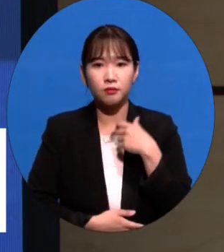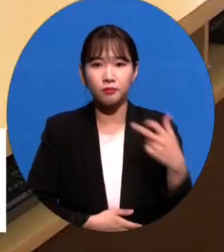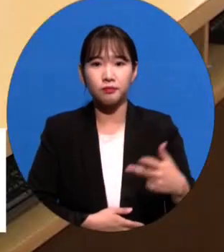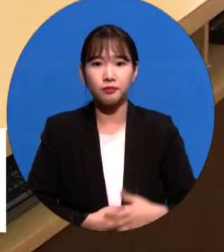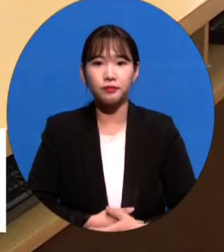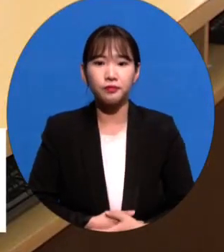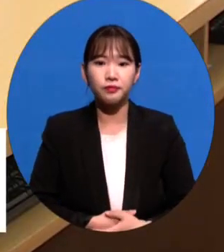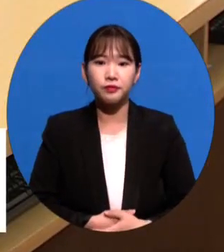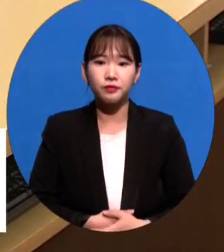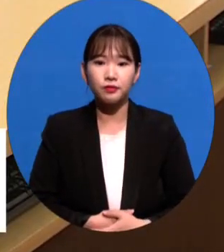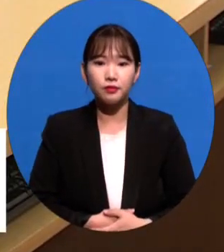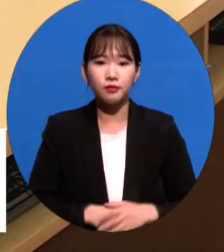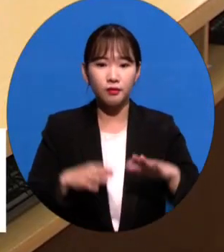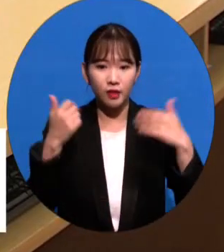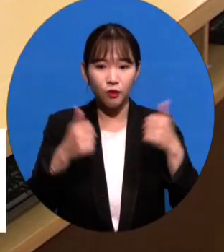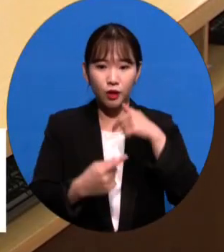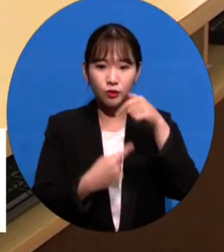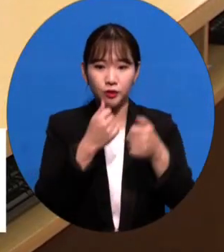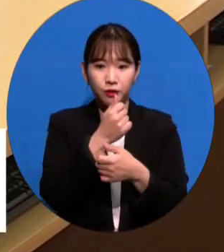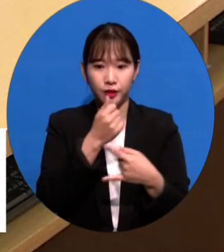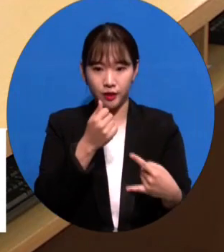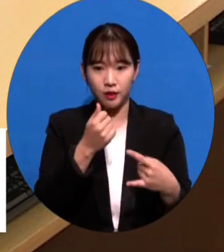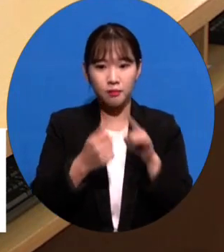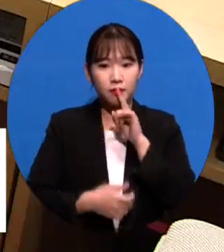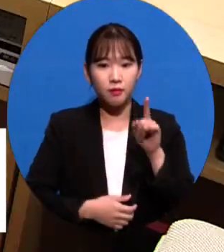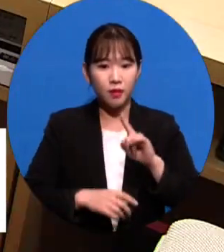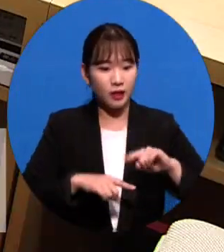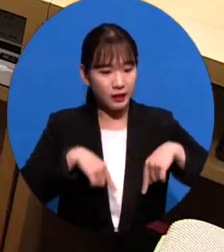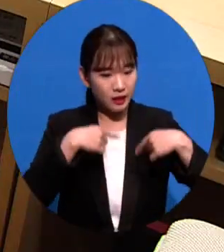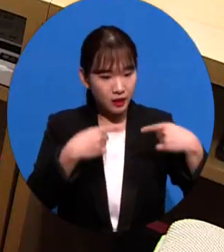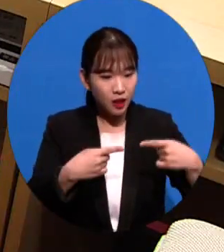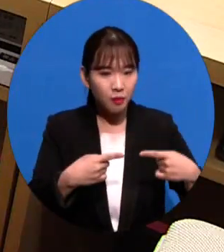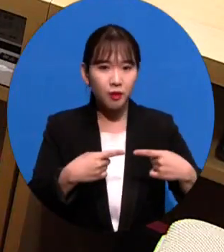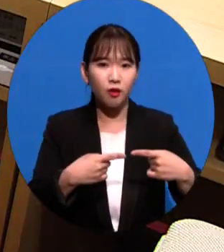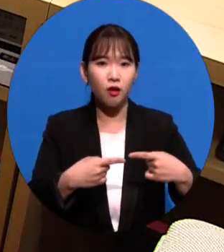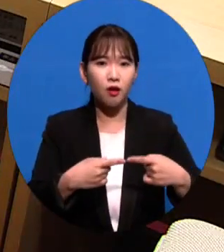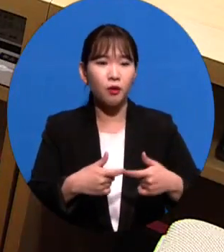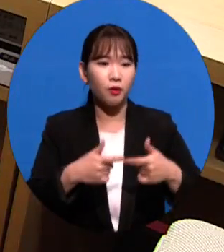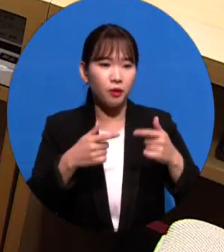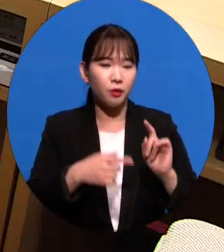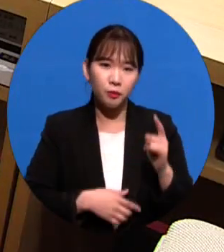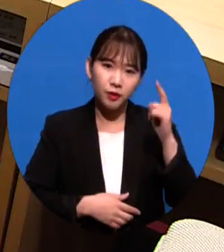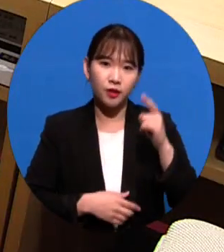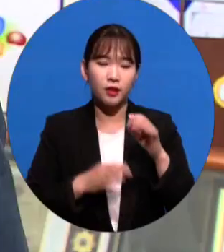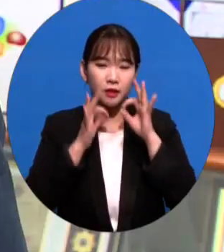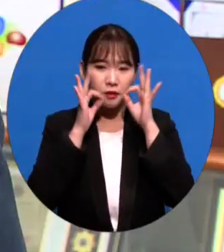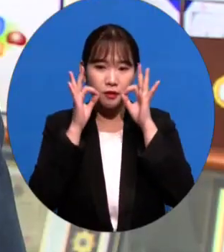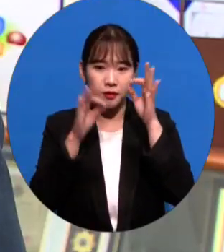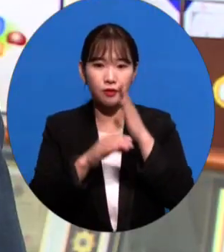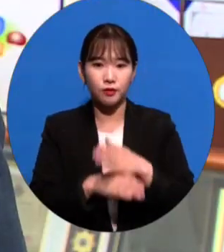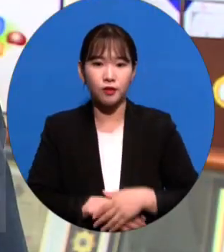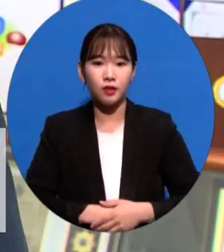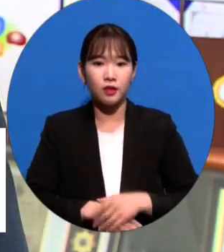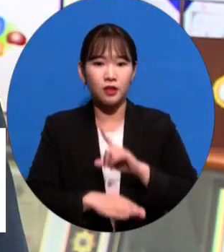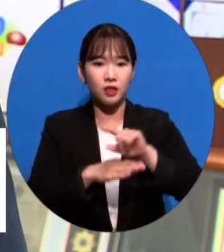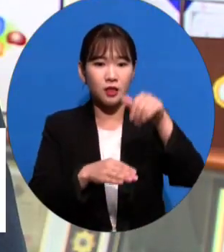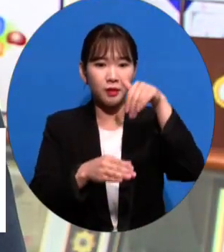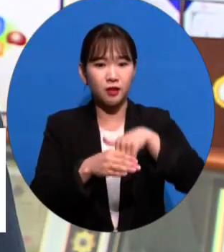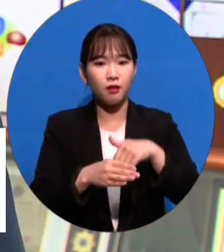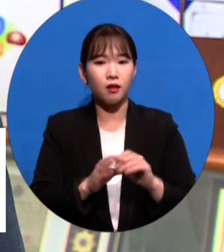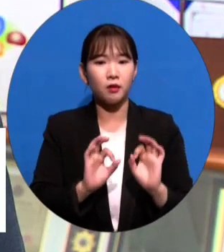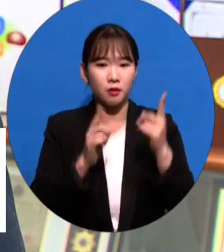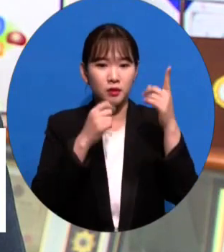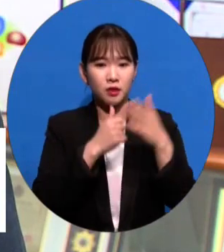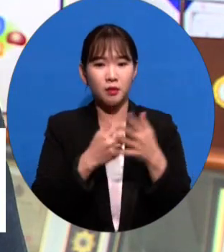않습니다. 의회 운영위원회는 출석률 챙기기에 진땀을 빼고 있습니다. 지방선거와 겹쳐있기